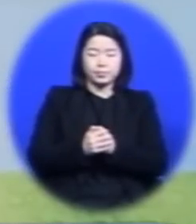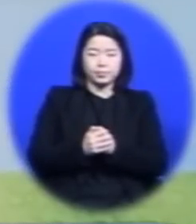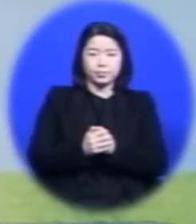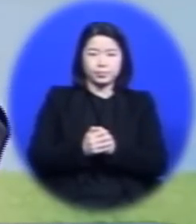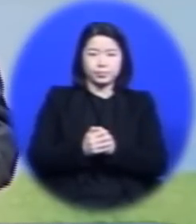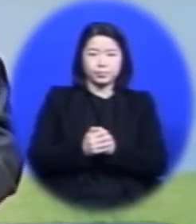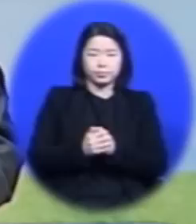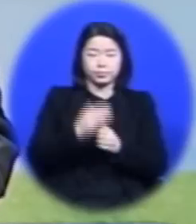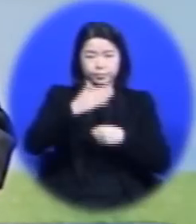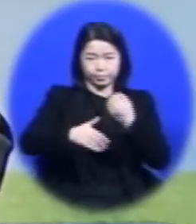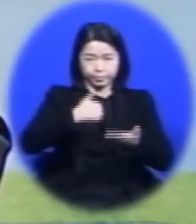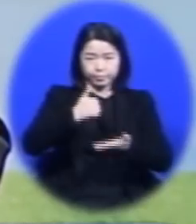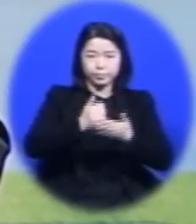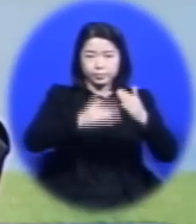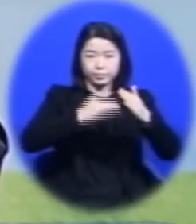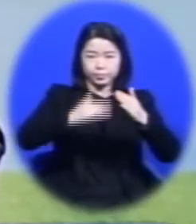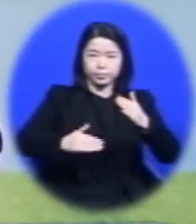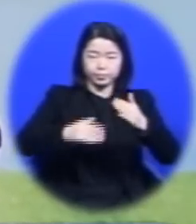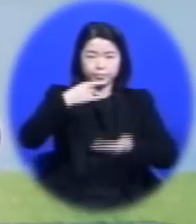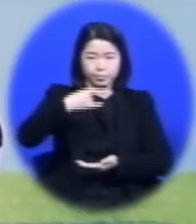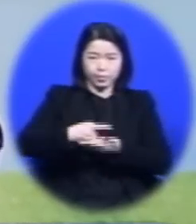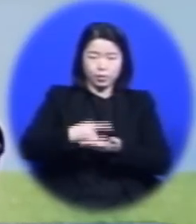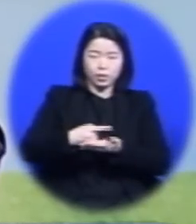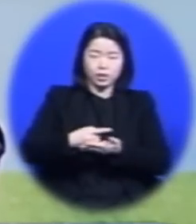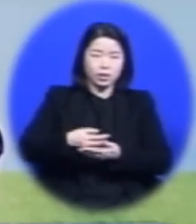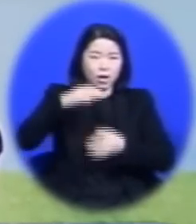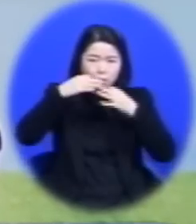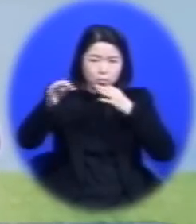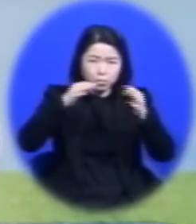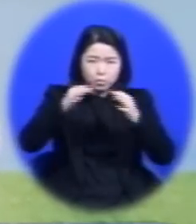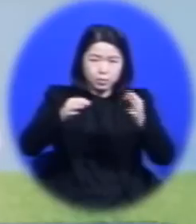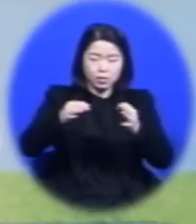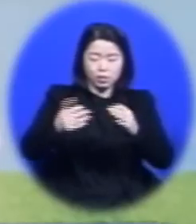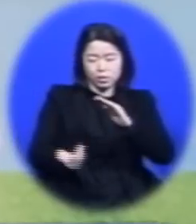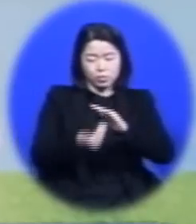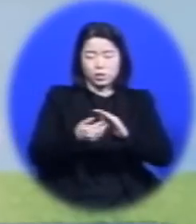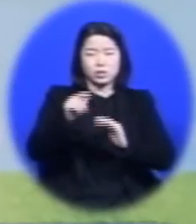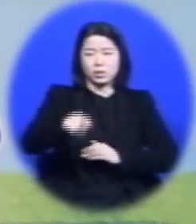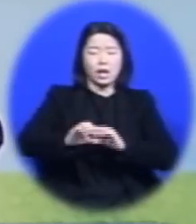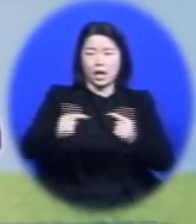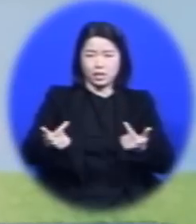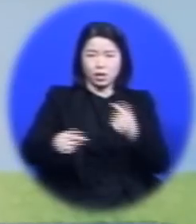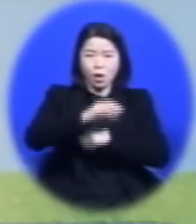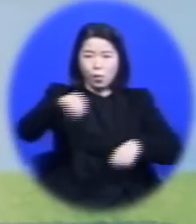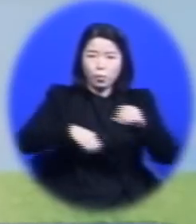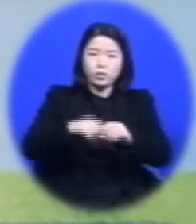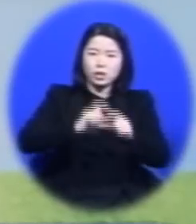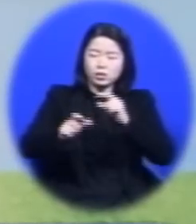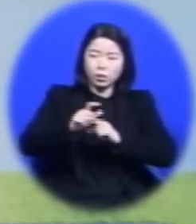아도 하나님의 공인은 부르짖는다 이루어지는게 아니더라고요 오히려 더 역